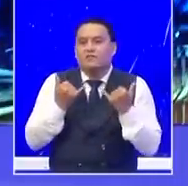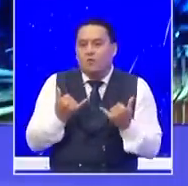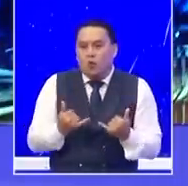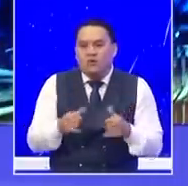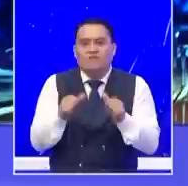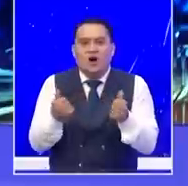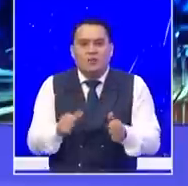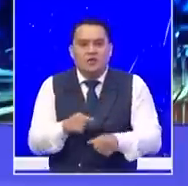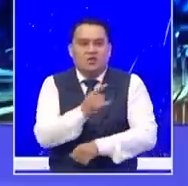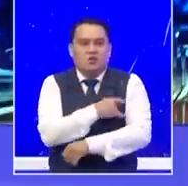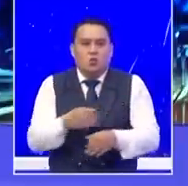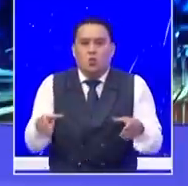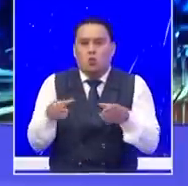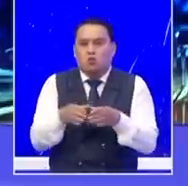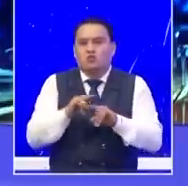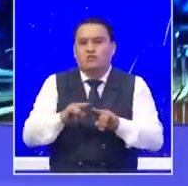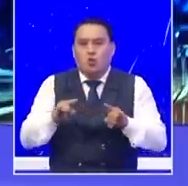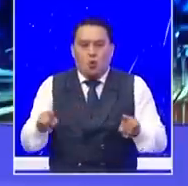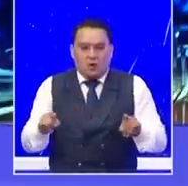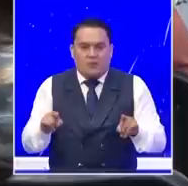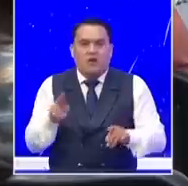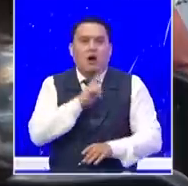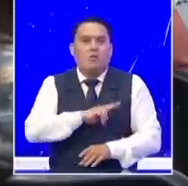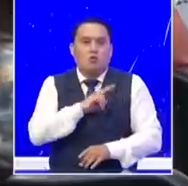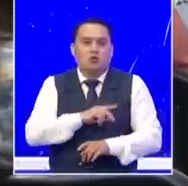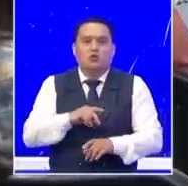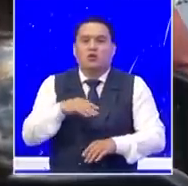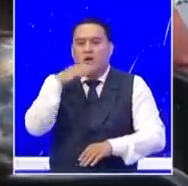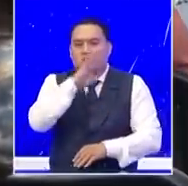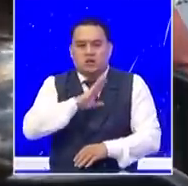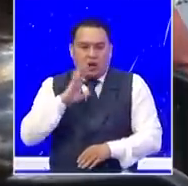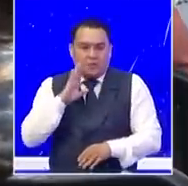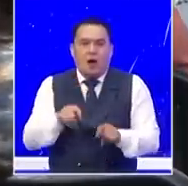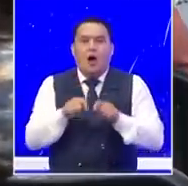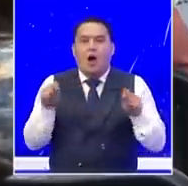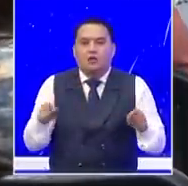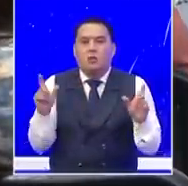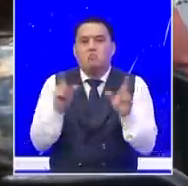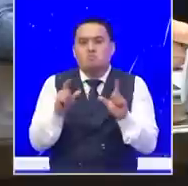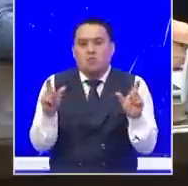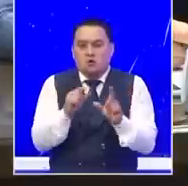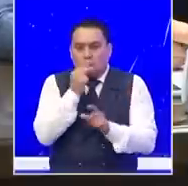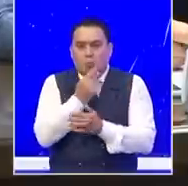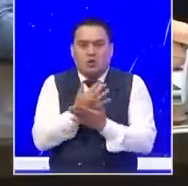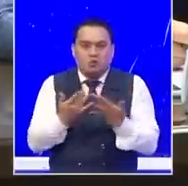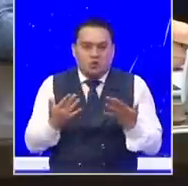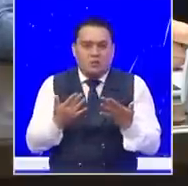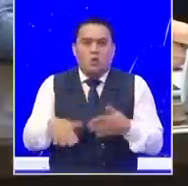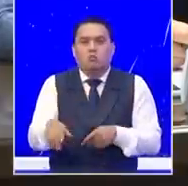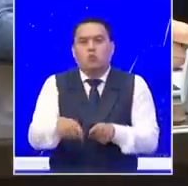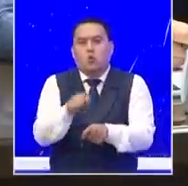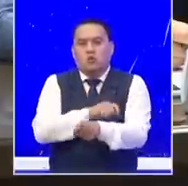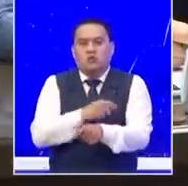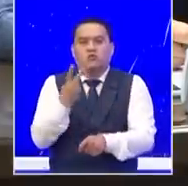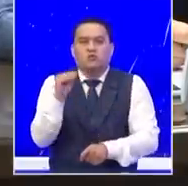сегодняшнего дня формируются дежурные группы в дошкольных учреждениях для работающих родителей. открылись и магазины непродовольственной продукции площадью